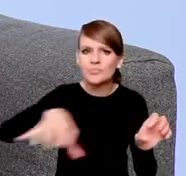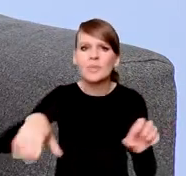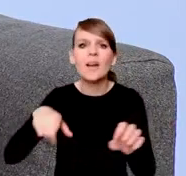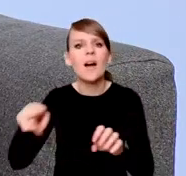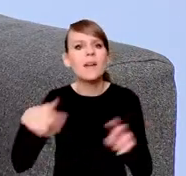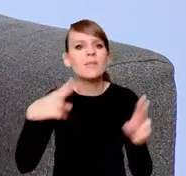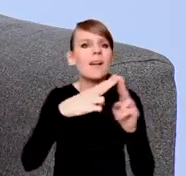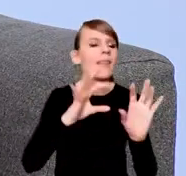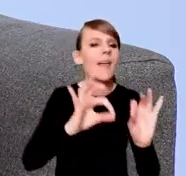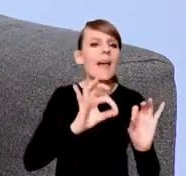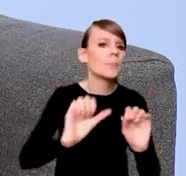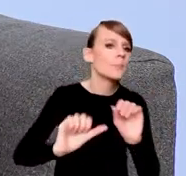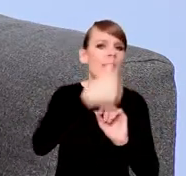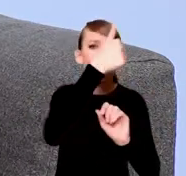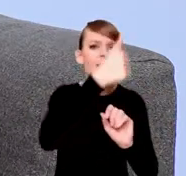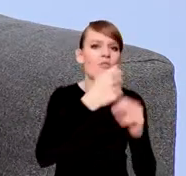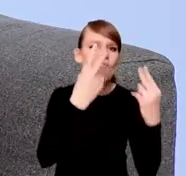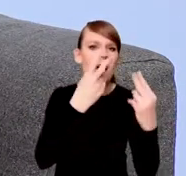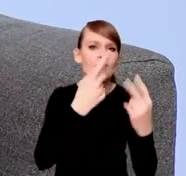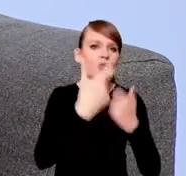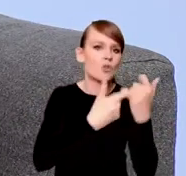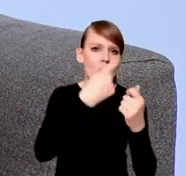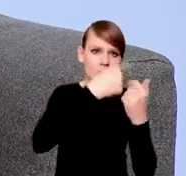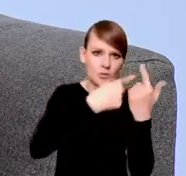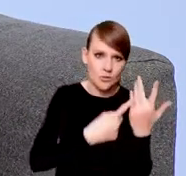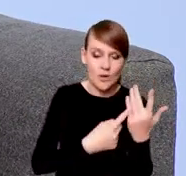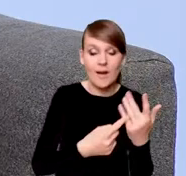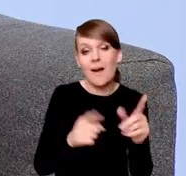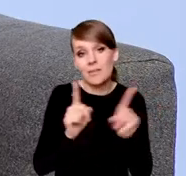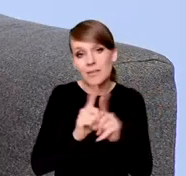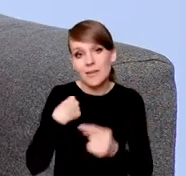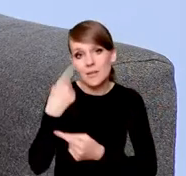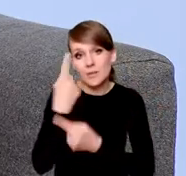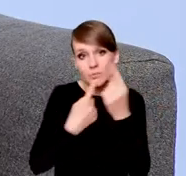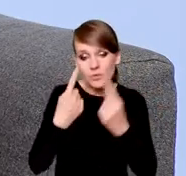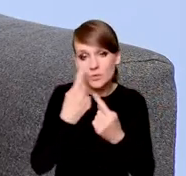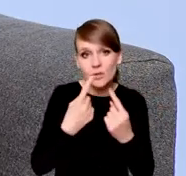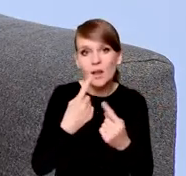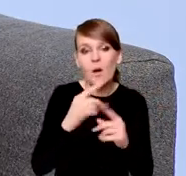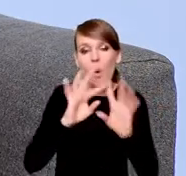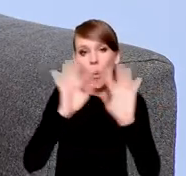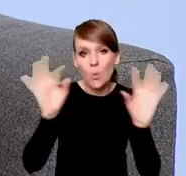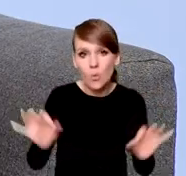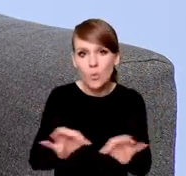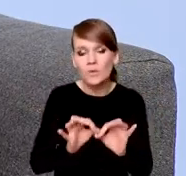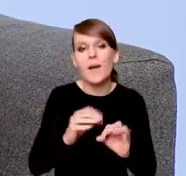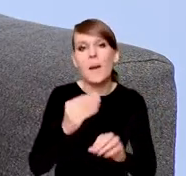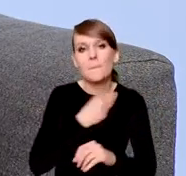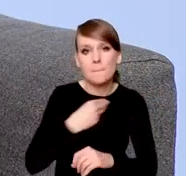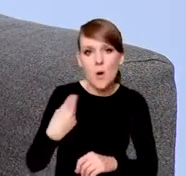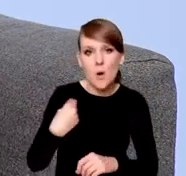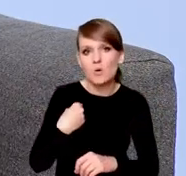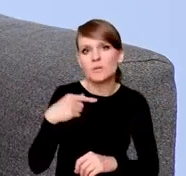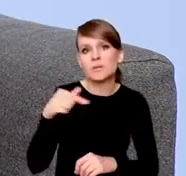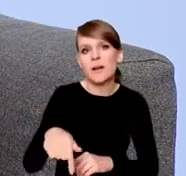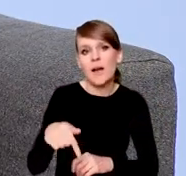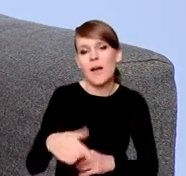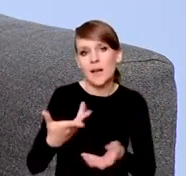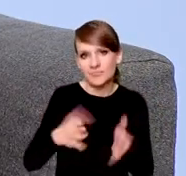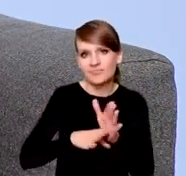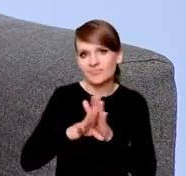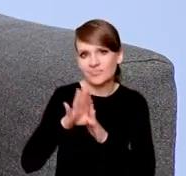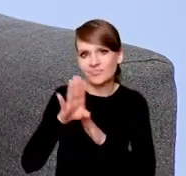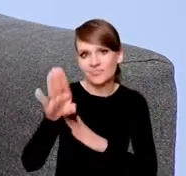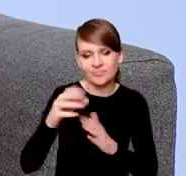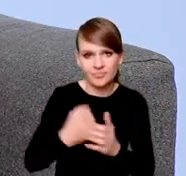kolejności zrealizować. Ale wydaje mi się, że poza tym może przypadkiem, generalnie Polska poszła znacząco do przodu,